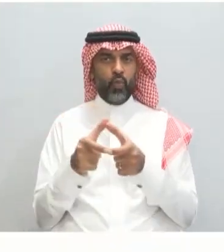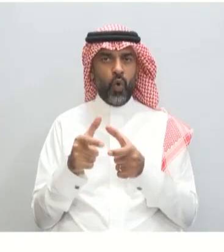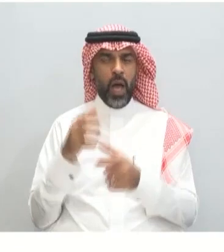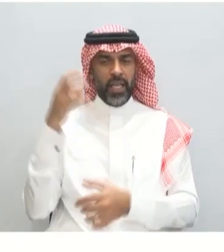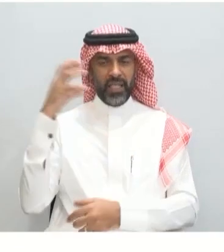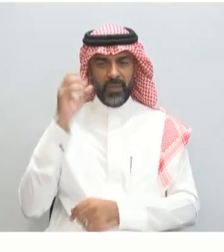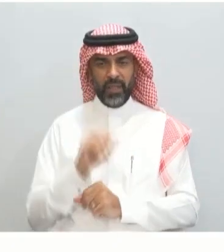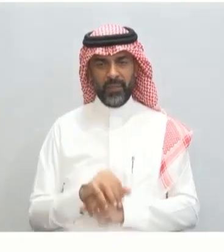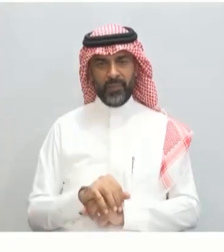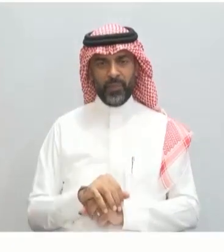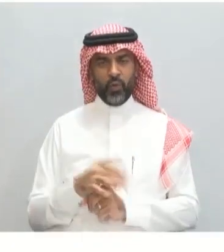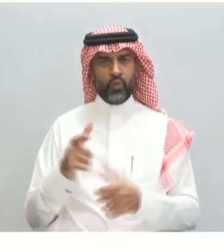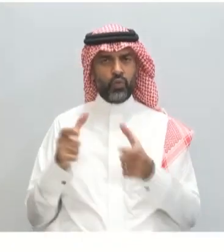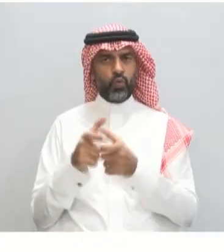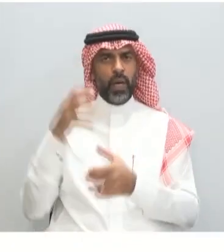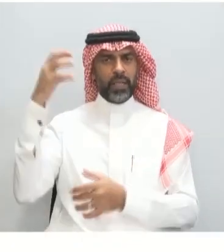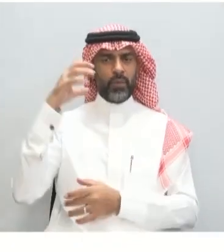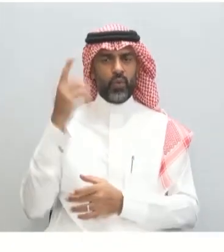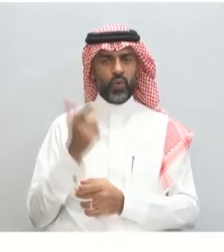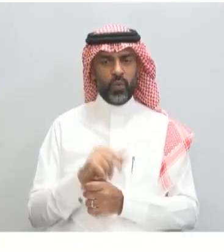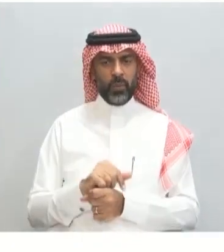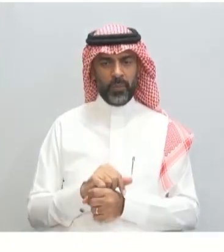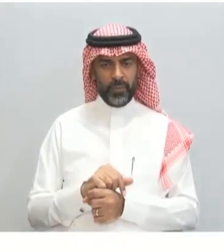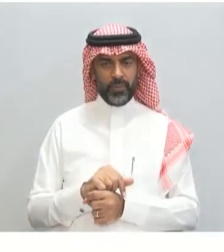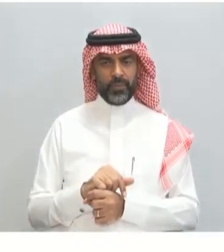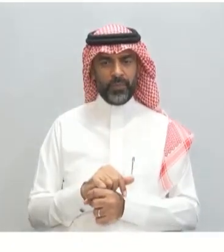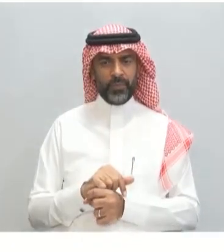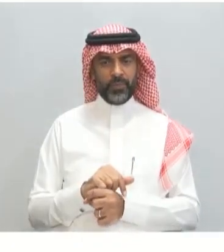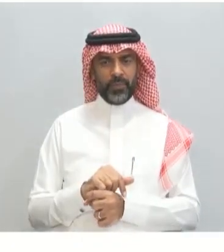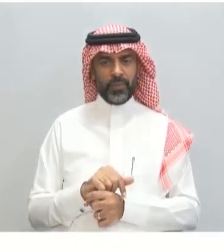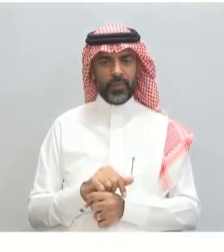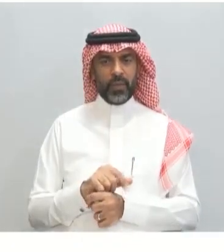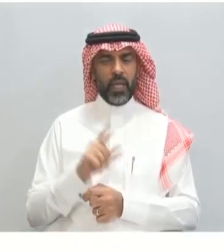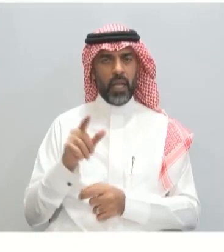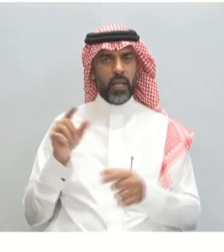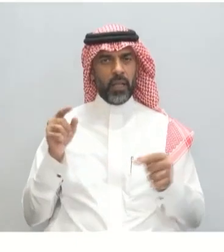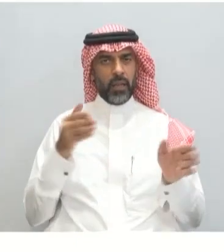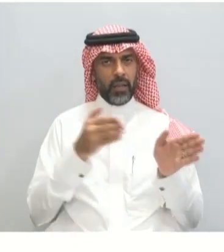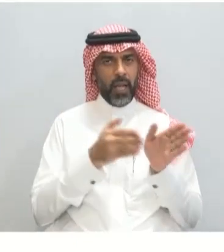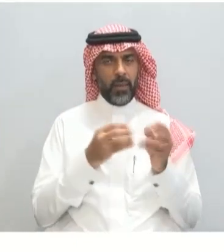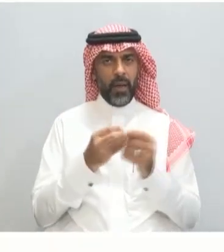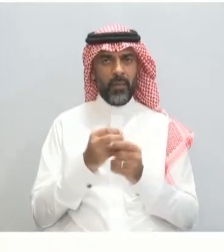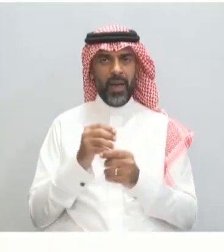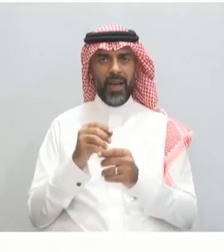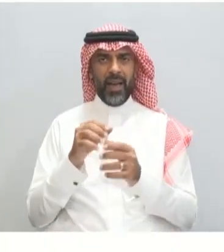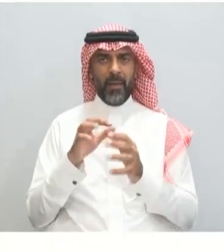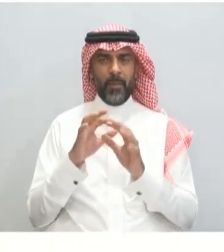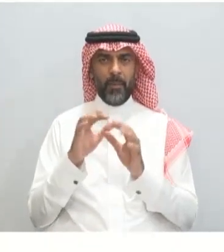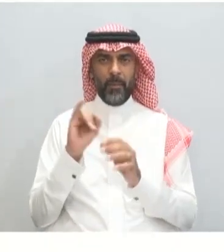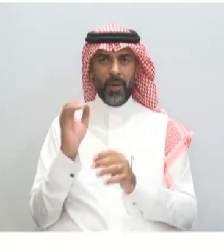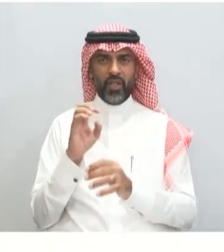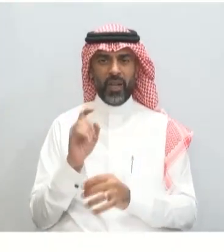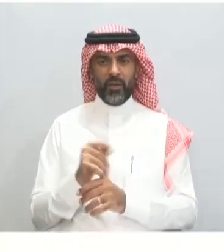الشمسيه وما هي المجموعه الشمسيه ممتازين احسنتم هي التابعه لمجره ضرب التبانه ممتازين